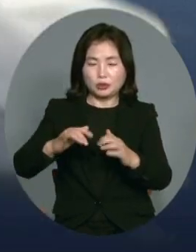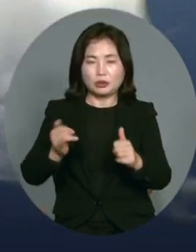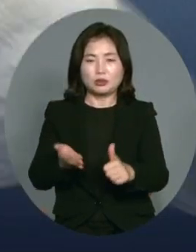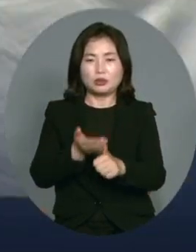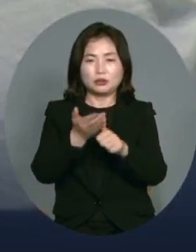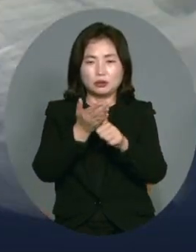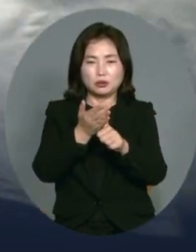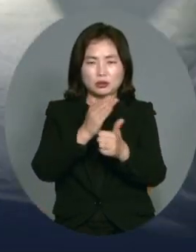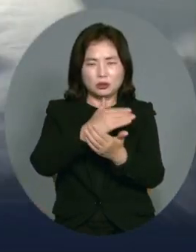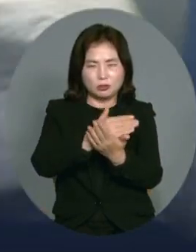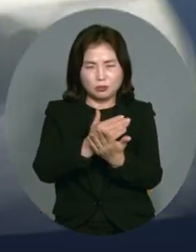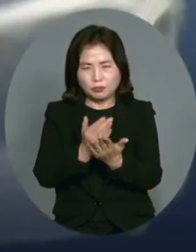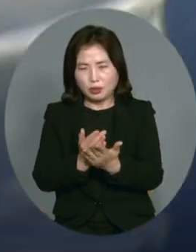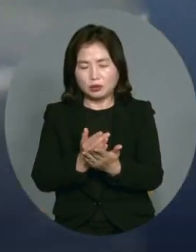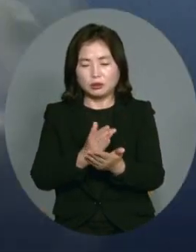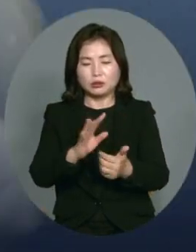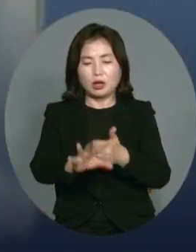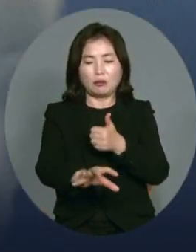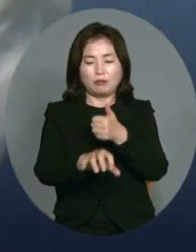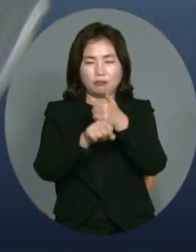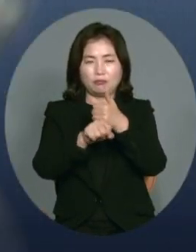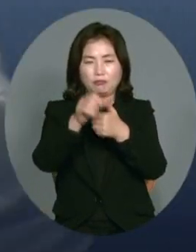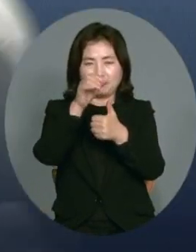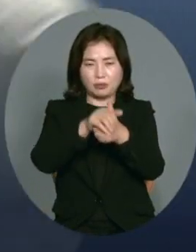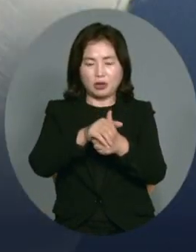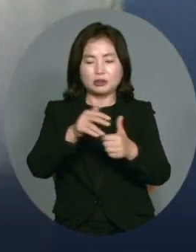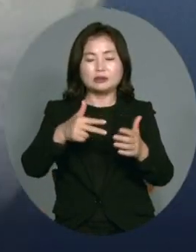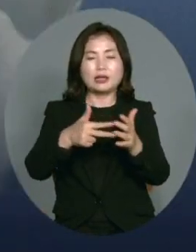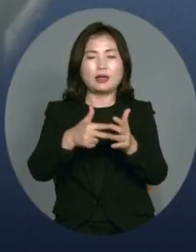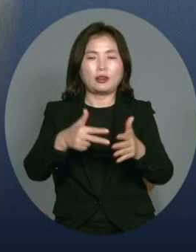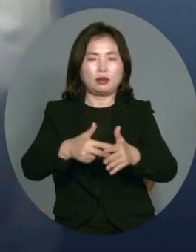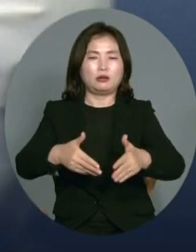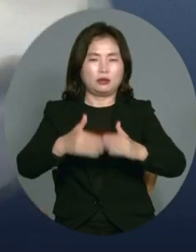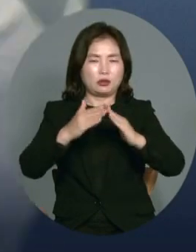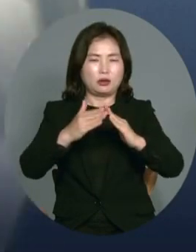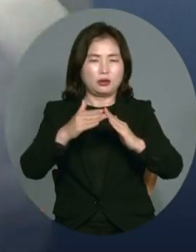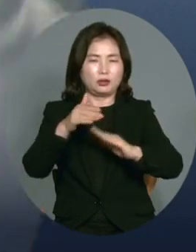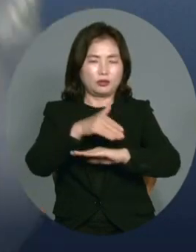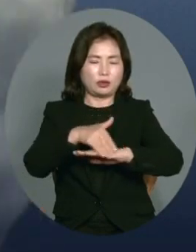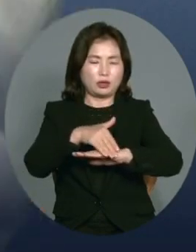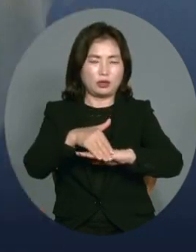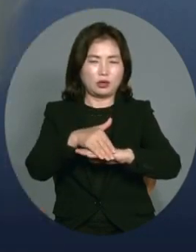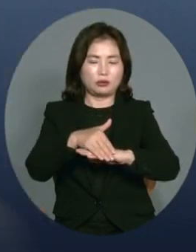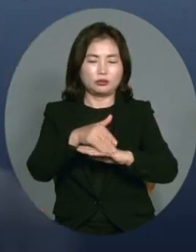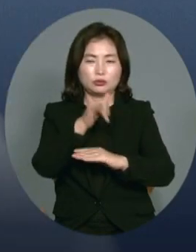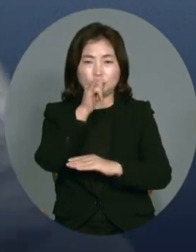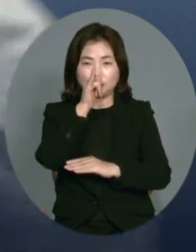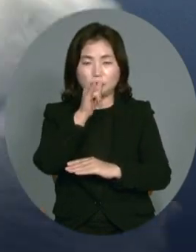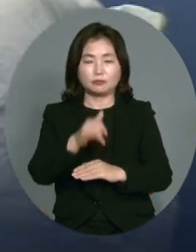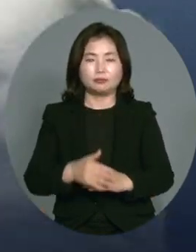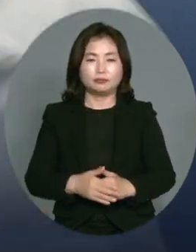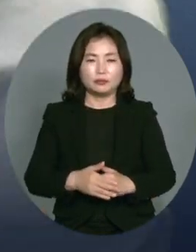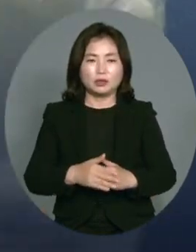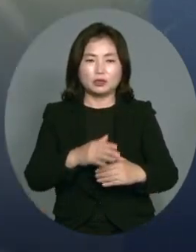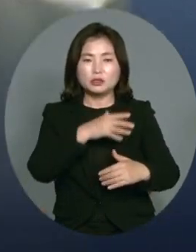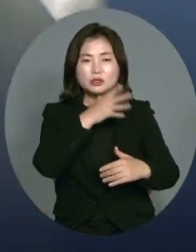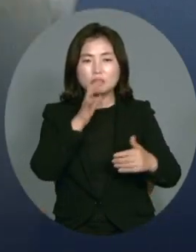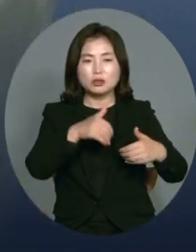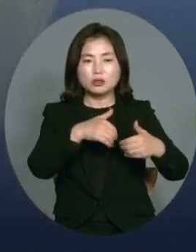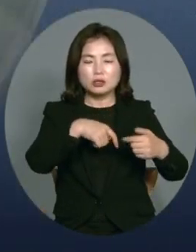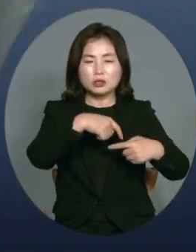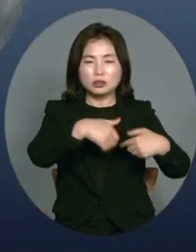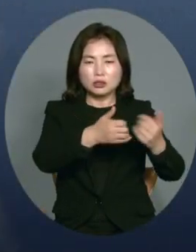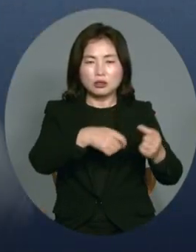인재 양성 등 이런 걸 컨트롤할 수 있는 재단을 저희들이 설립하고자 기획을 하고 있습니다. 시니어 클럽